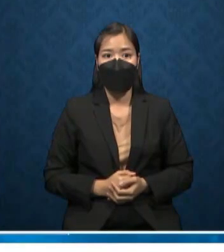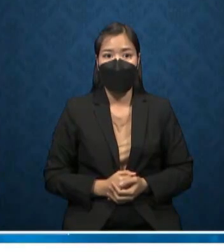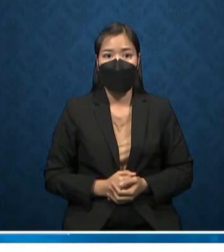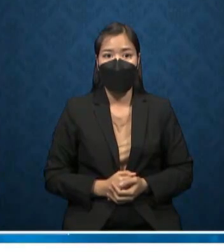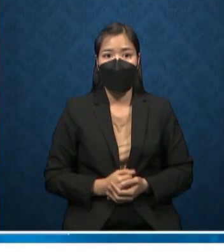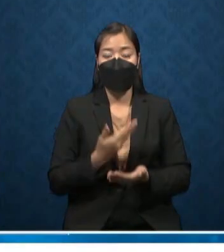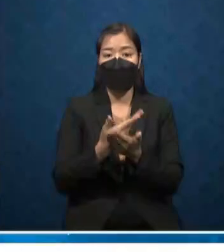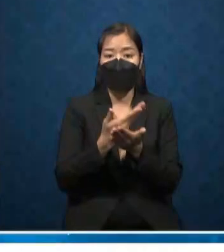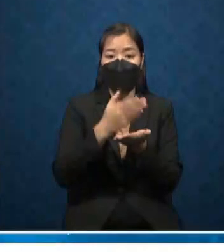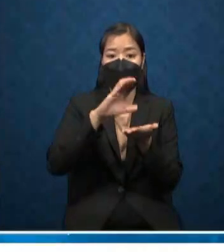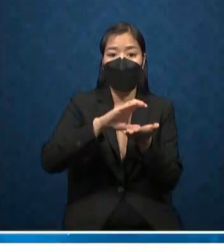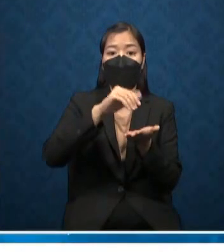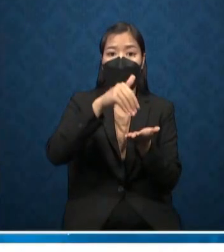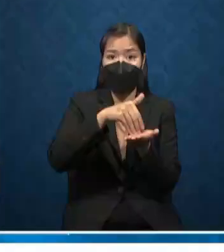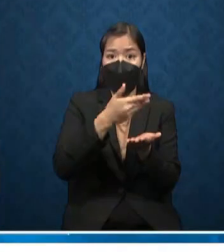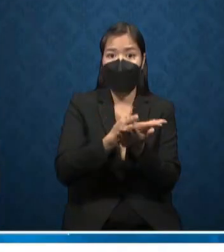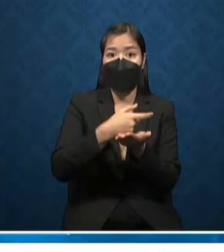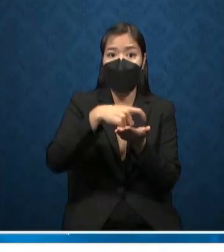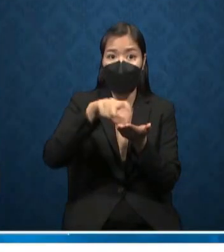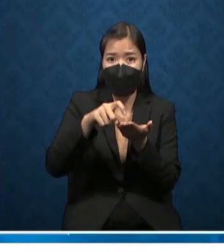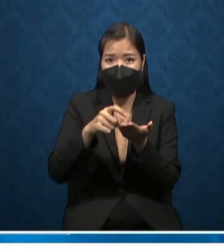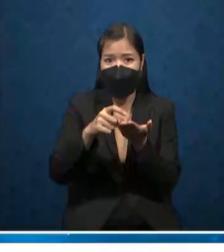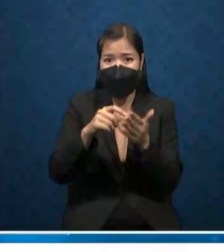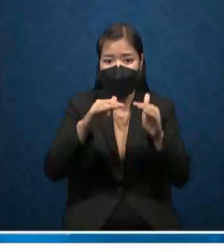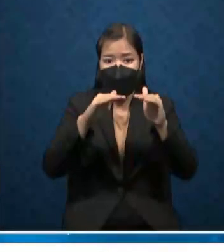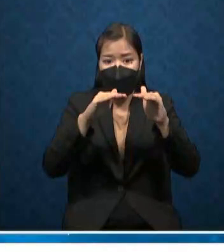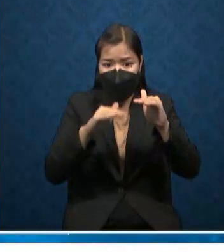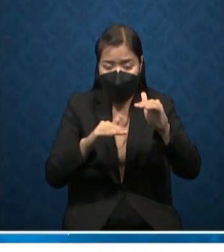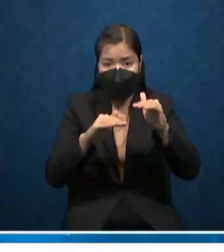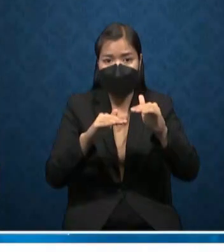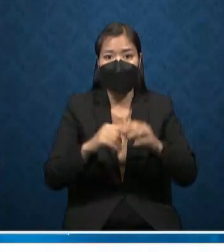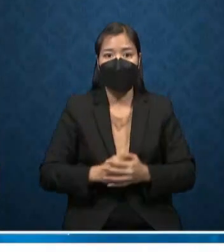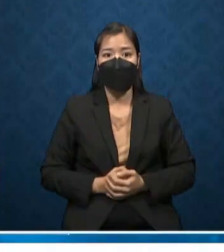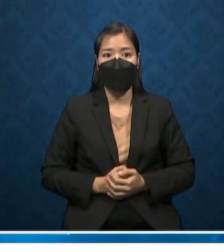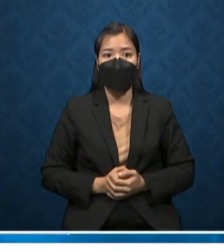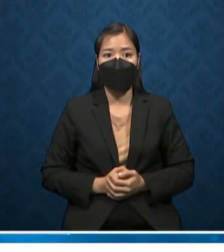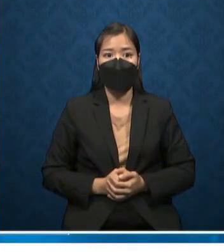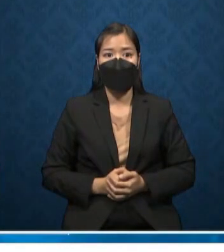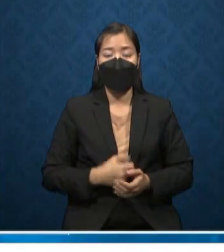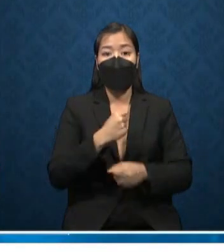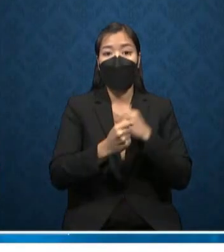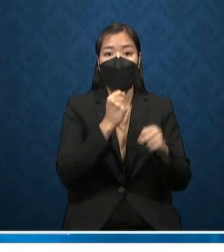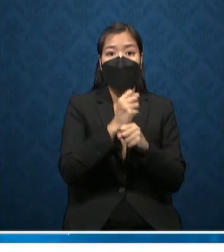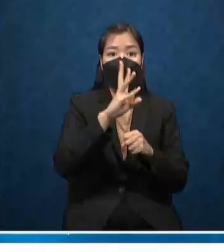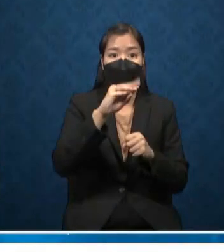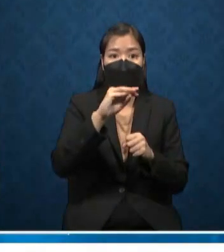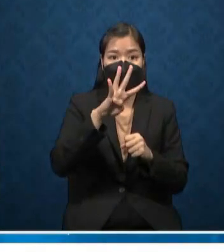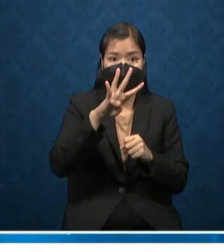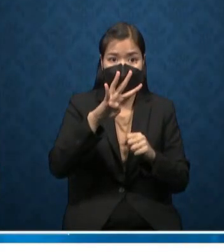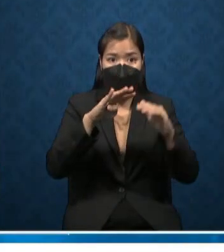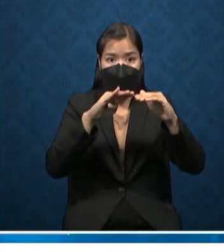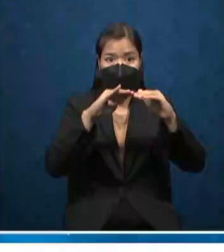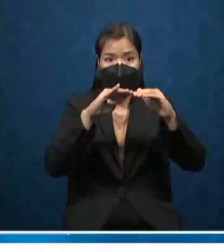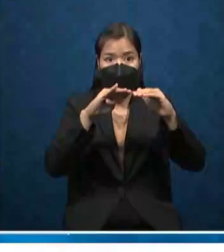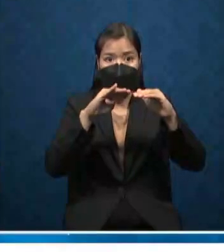งนะครับจะเห็นในปีงบประมาณพ.ศ. 2514เนี่ยลดน้อยลงจากปีงบประมาณ